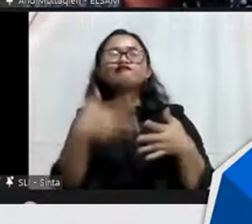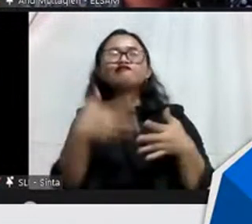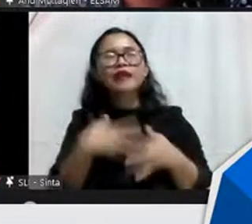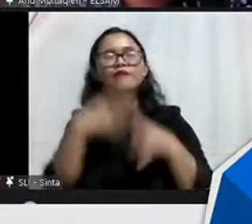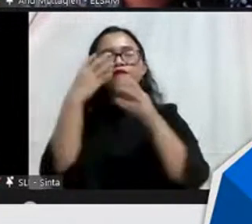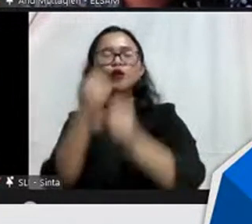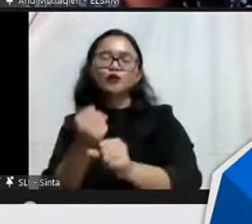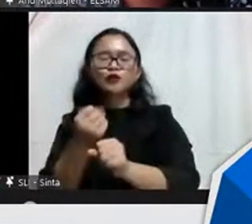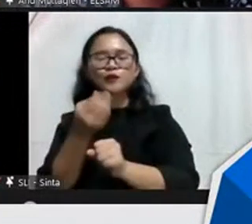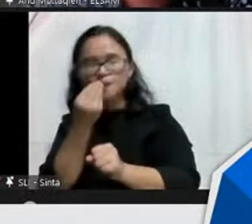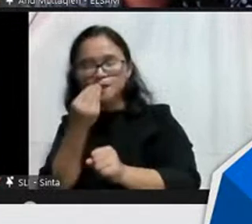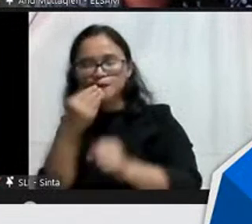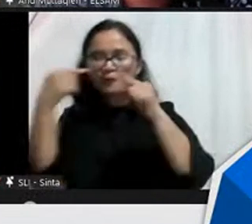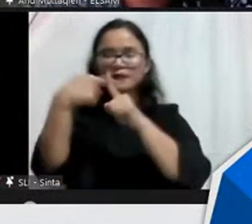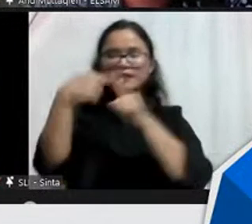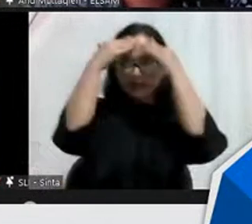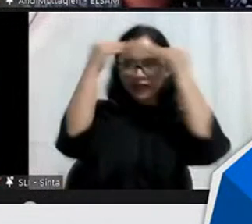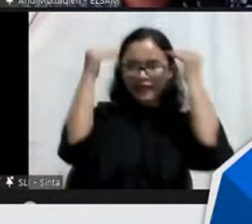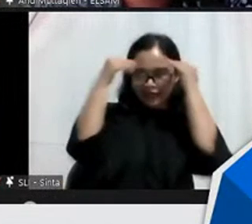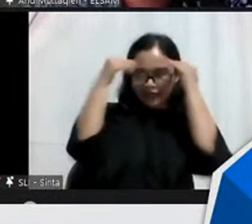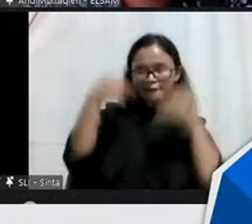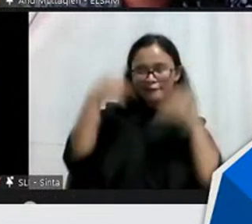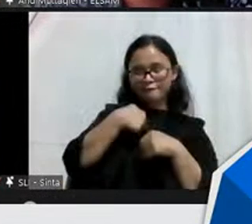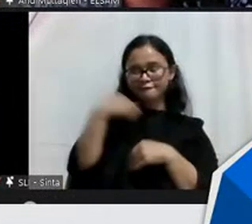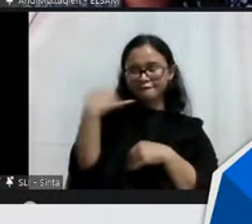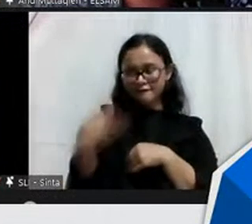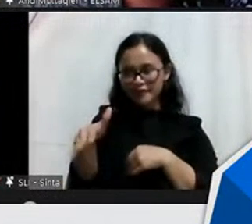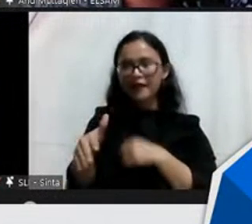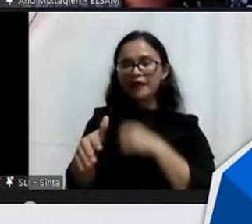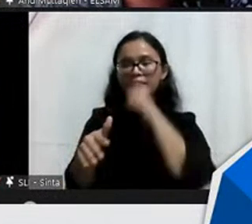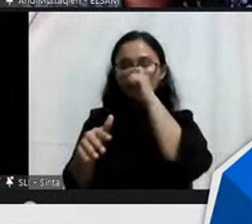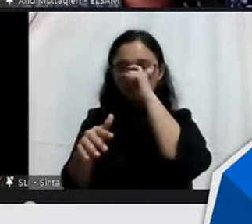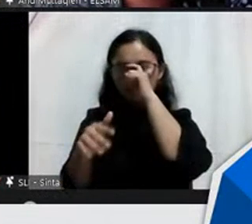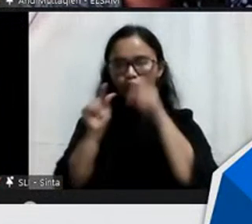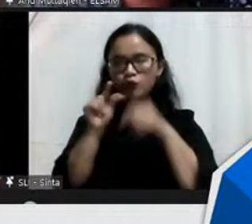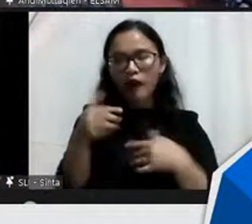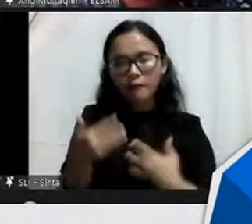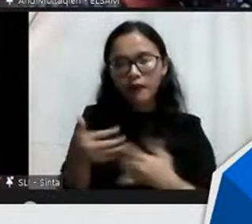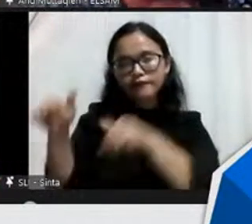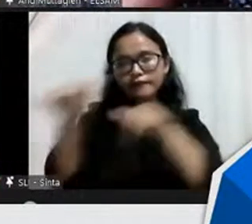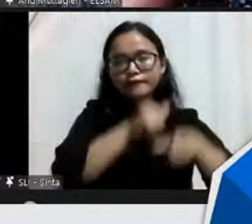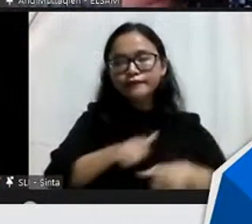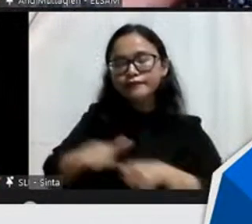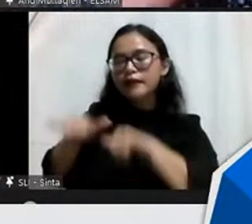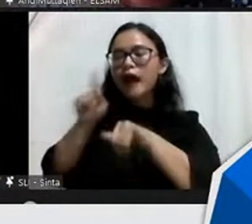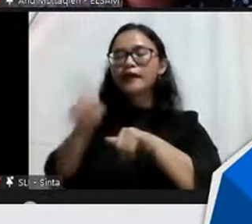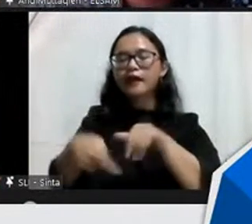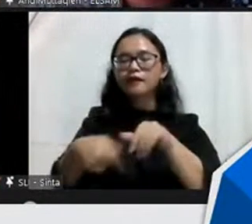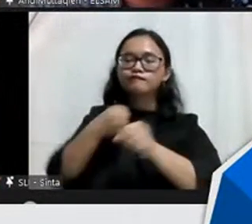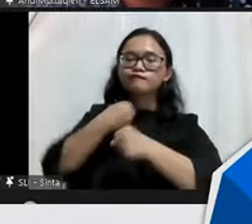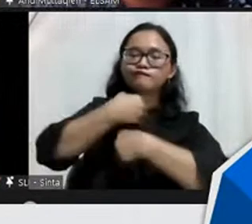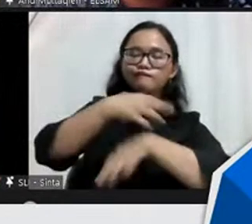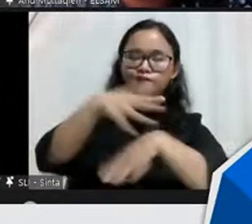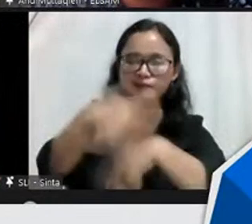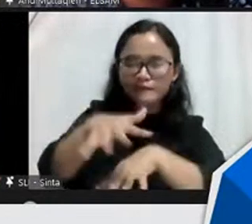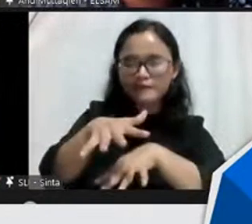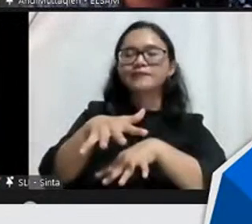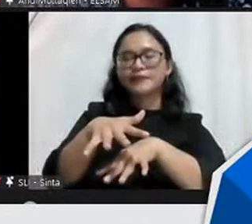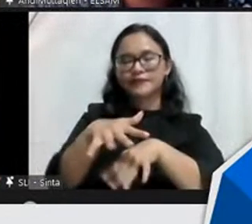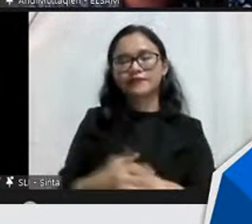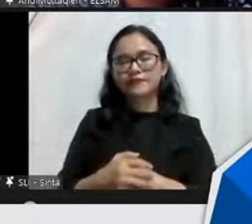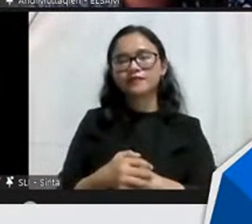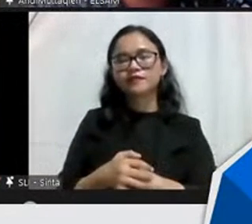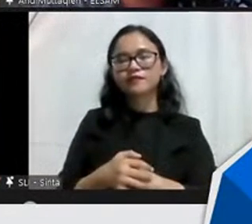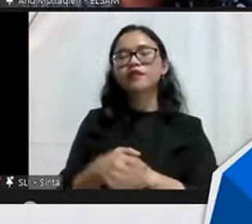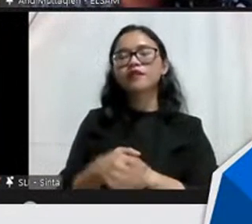pertanian eh eh agar gitu ya semuanya bisa terimplementasi dengan baik dan kita perlu kerja sama